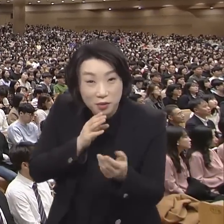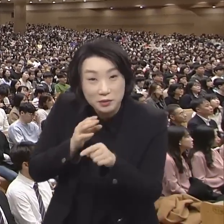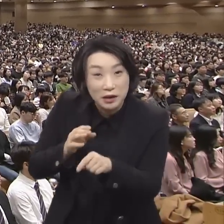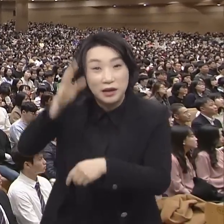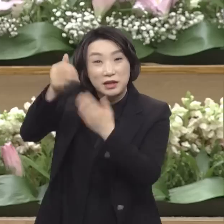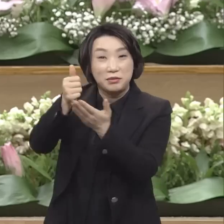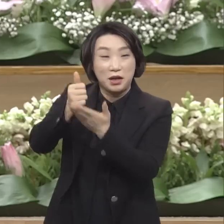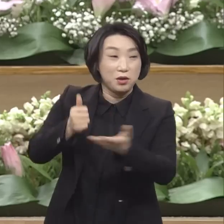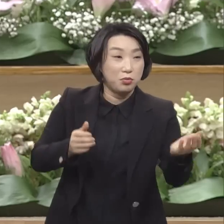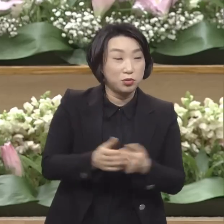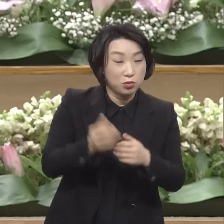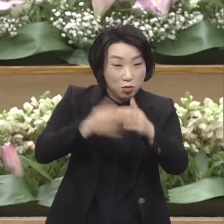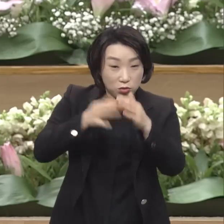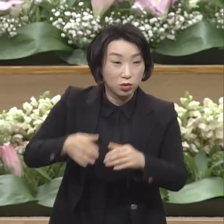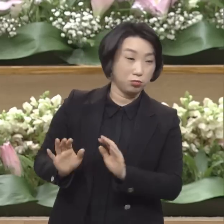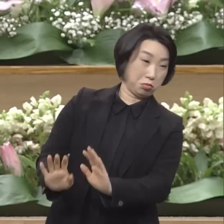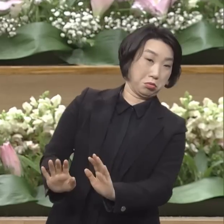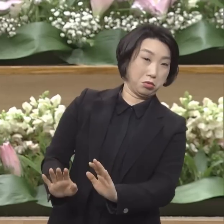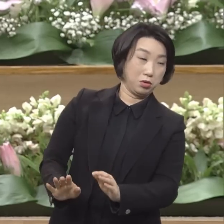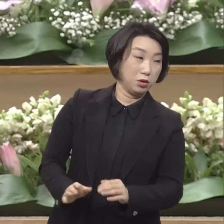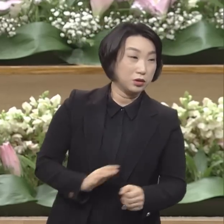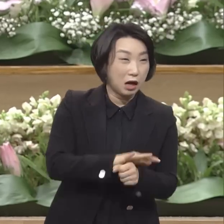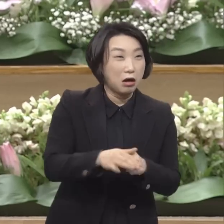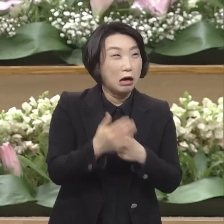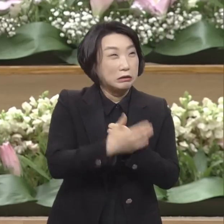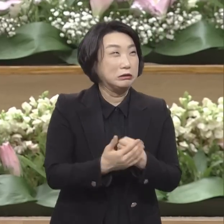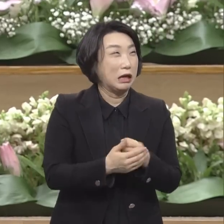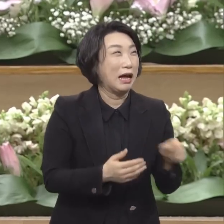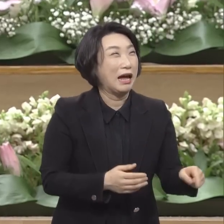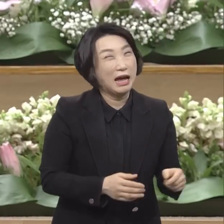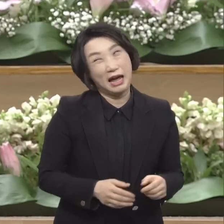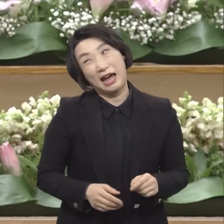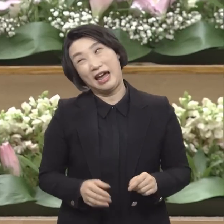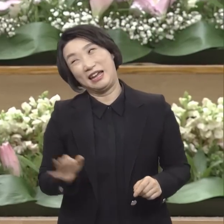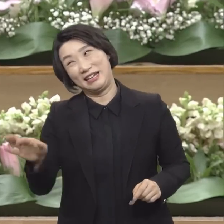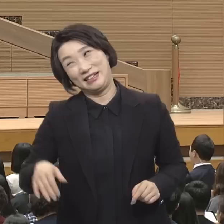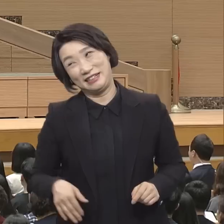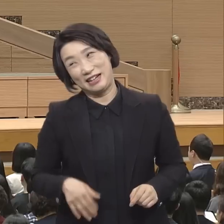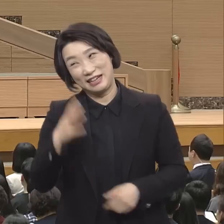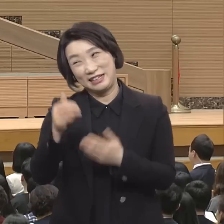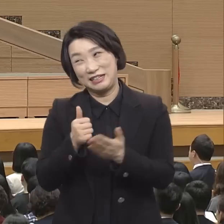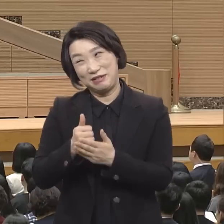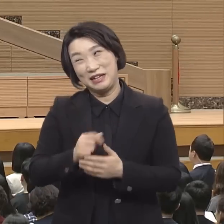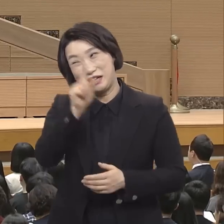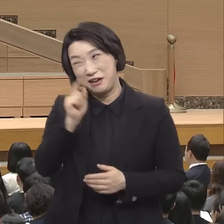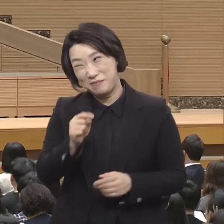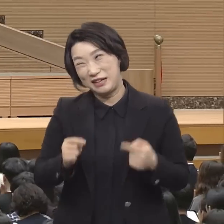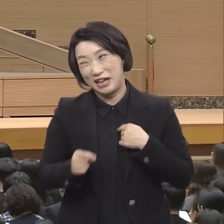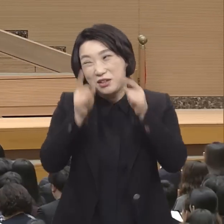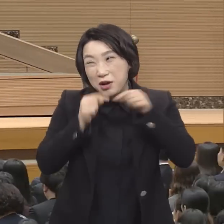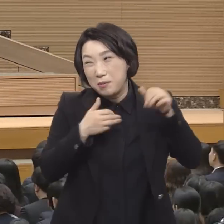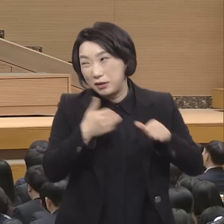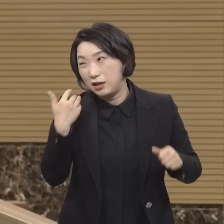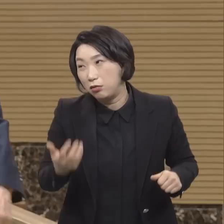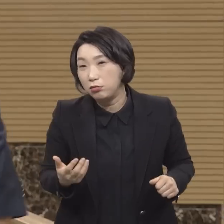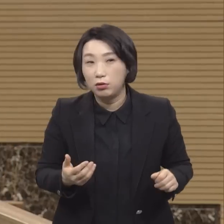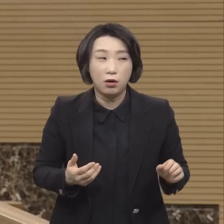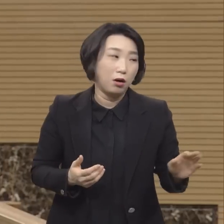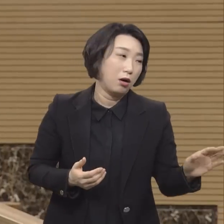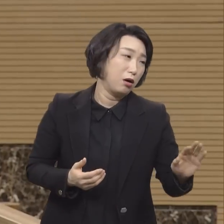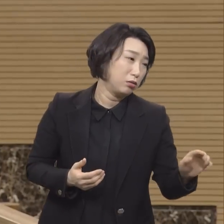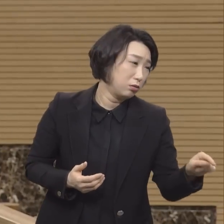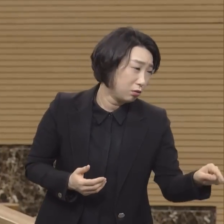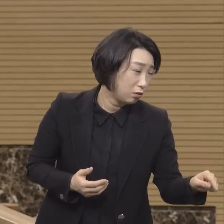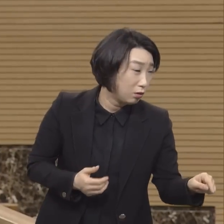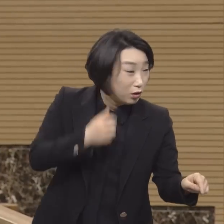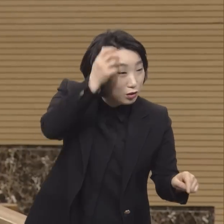앞에 공의를 무시하고 사랑과 은혜를 들이대가면서 그런 하나님께서 설마 우리를 지옥 보내겠냐? 그건